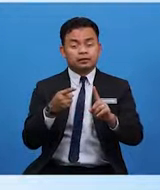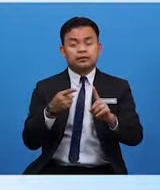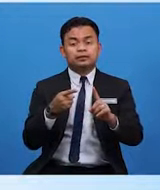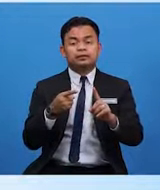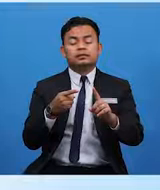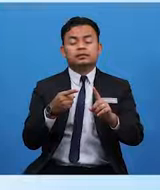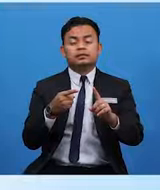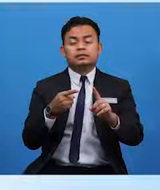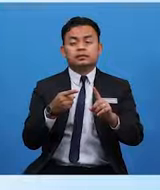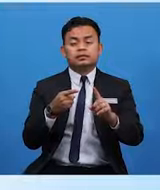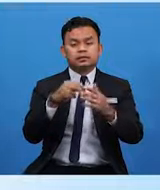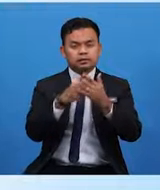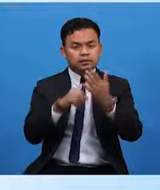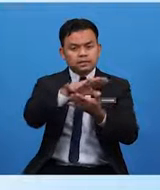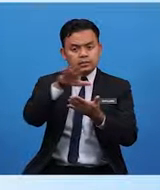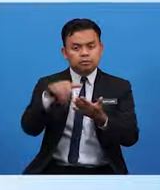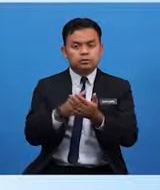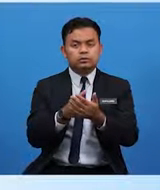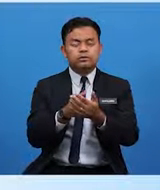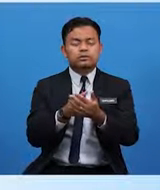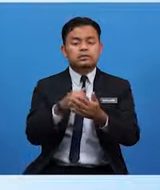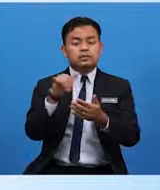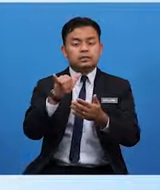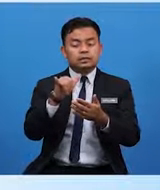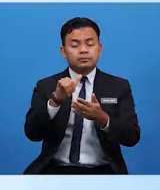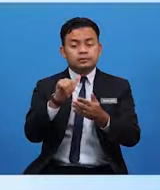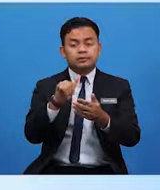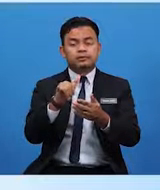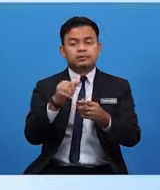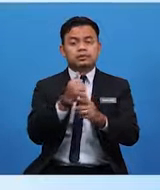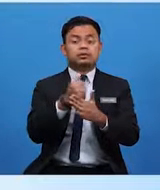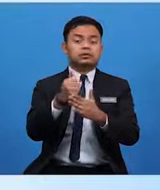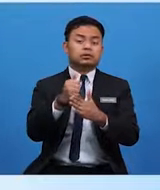dengan atau lebih daripada satu